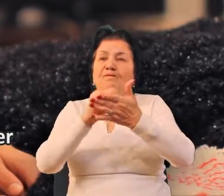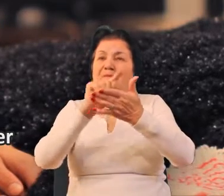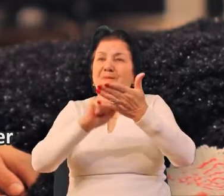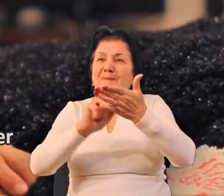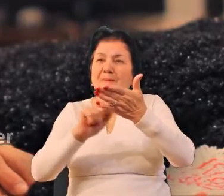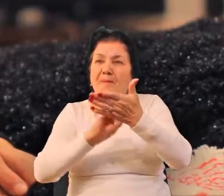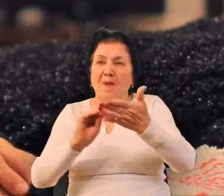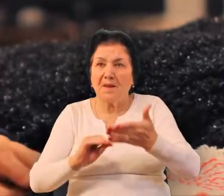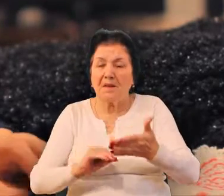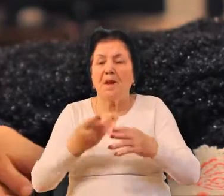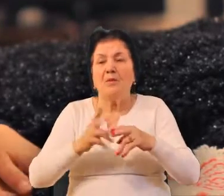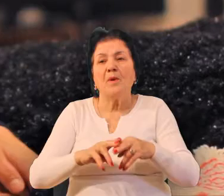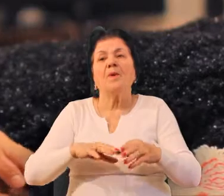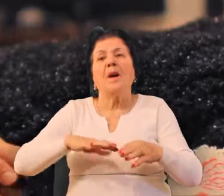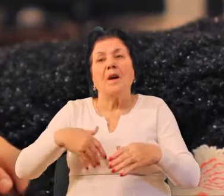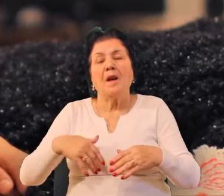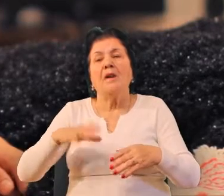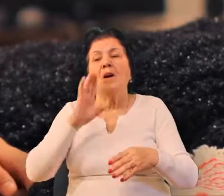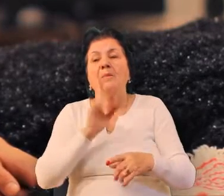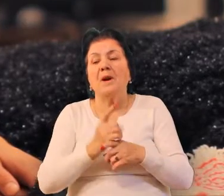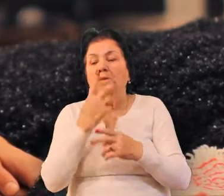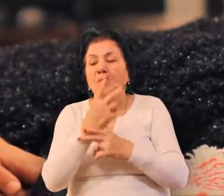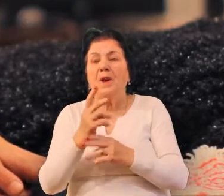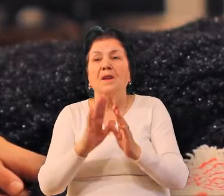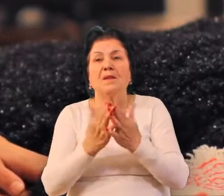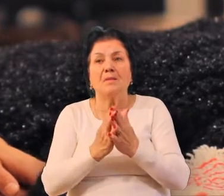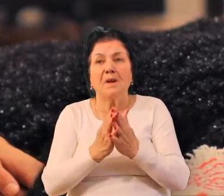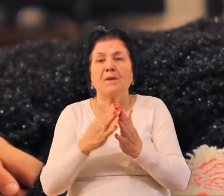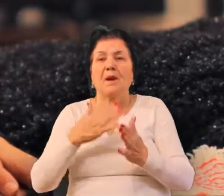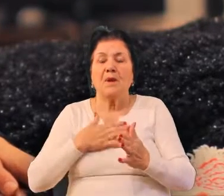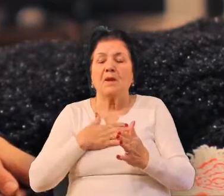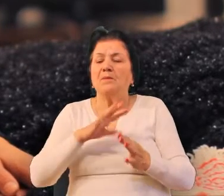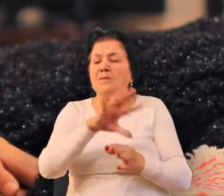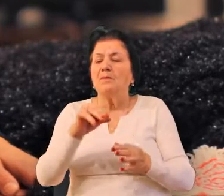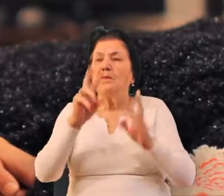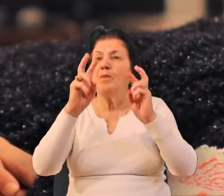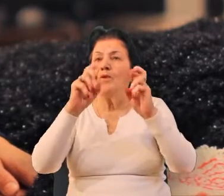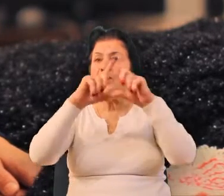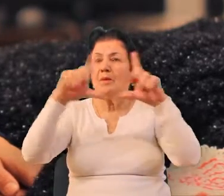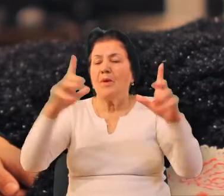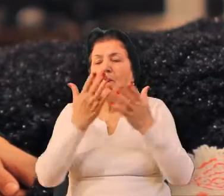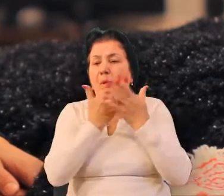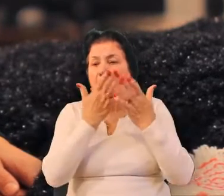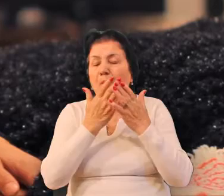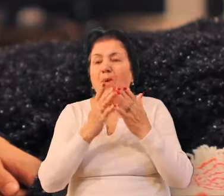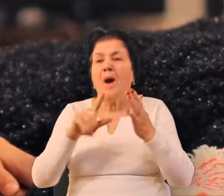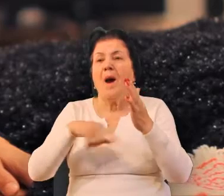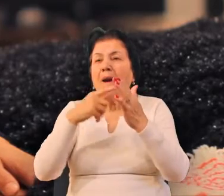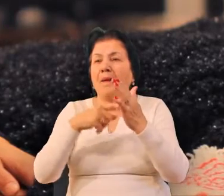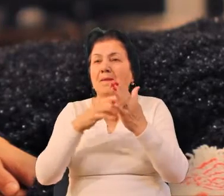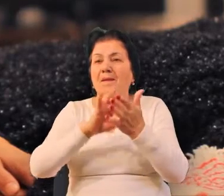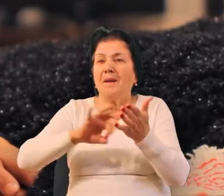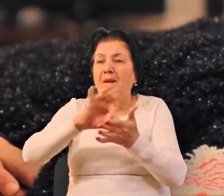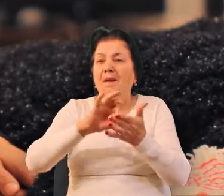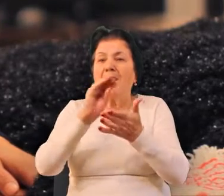Buralca yazırdı. Bundan əlavə, bacım görən kitablarından mənim üçün mövzuları oxuyurdu, kasetə